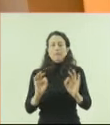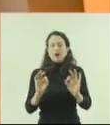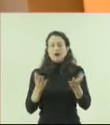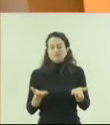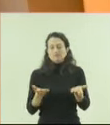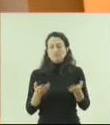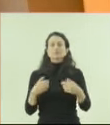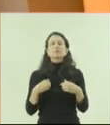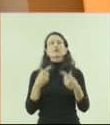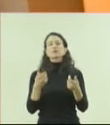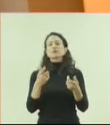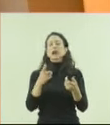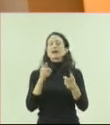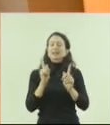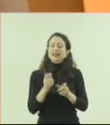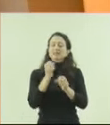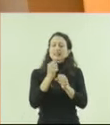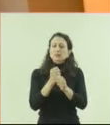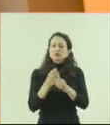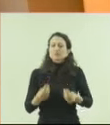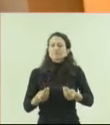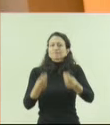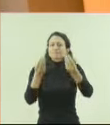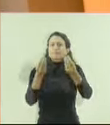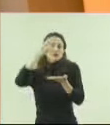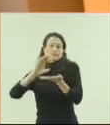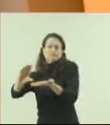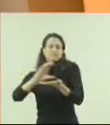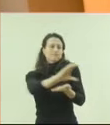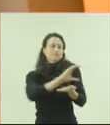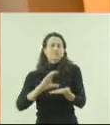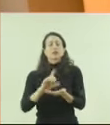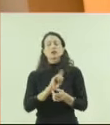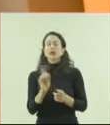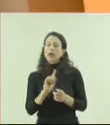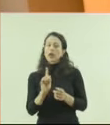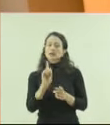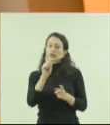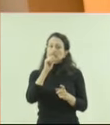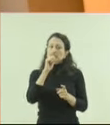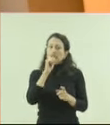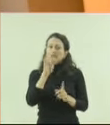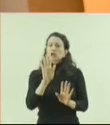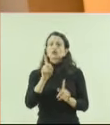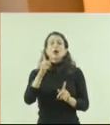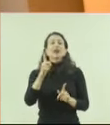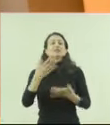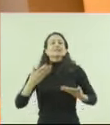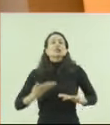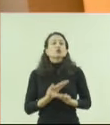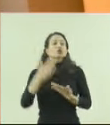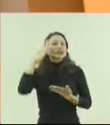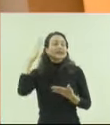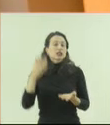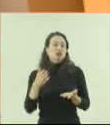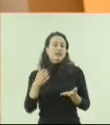днешните цели на пазари на труда, а това, което е бъдещето на света. Иеме добра стъпка с този бюджет на Европейския съюз,